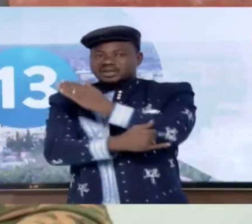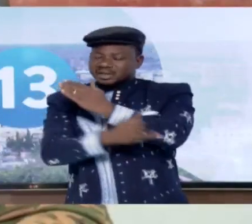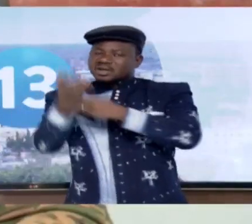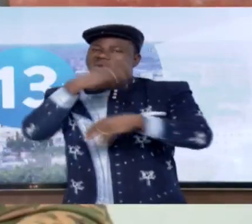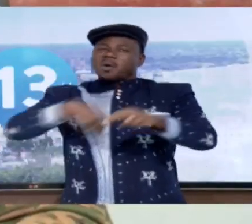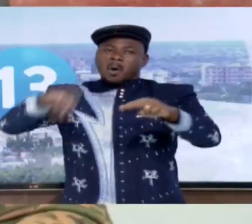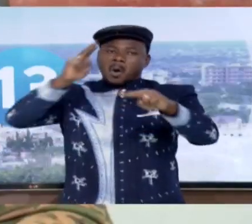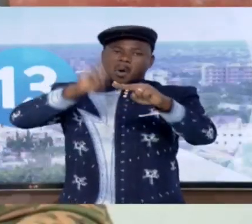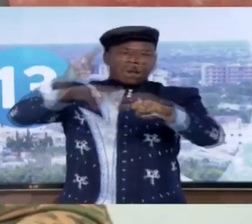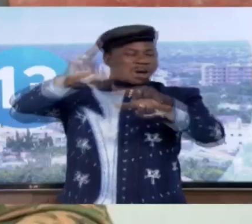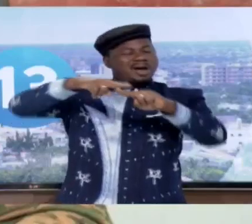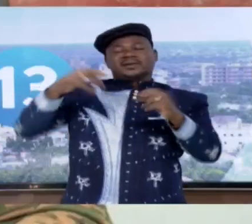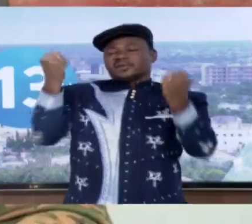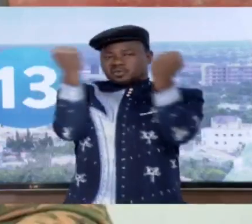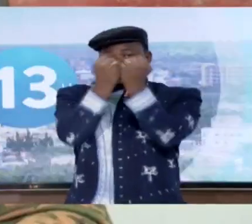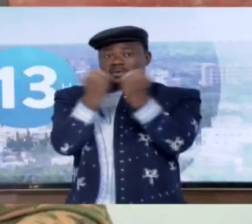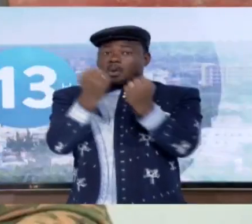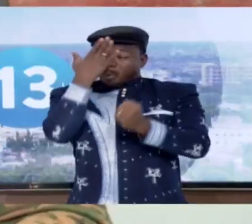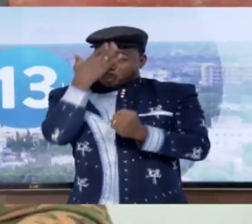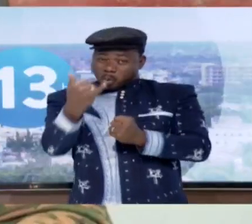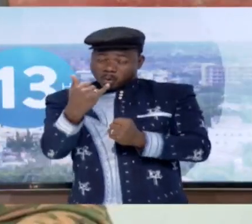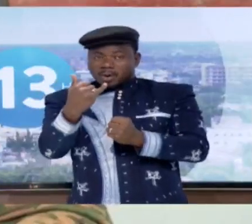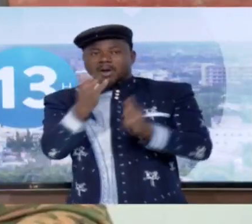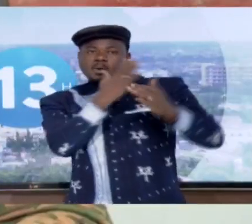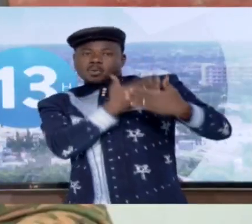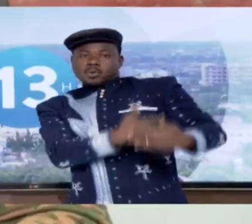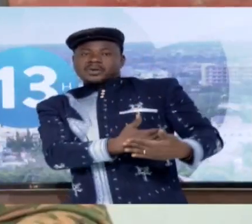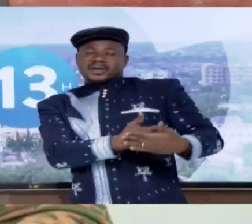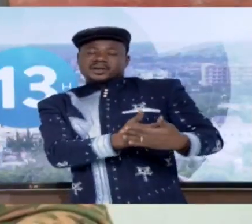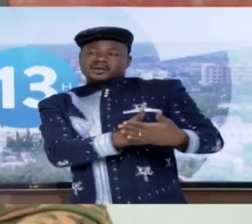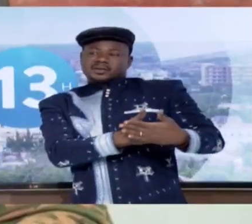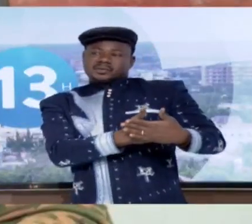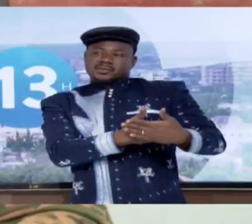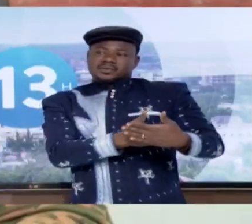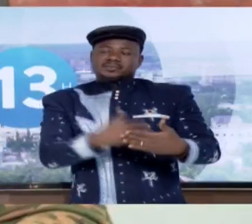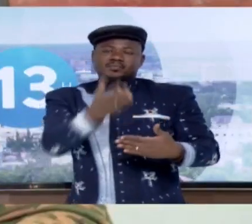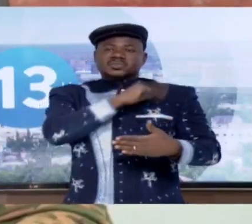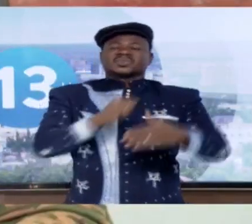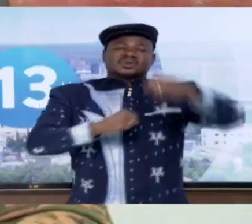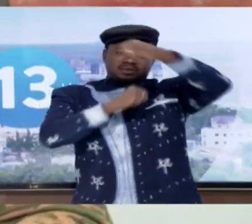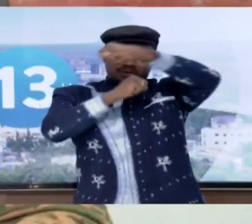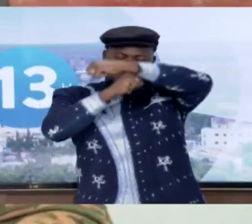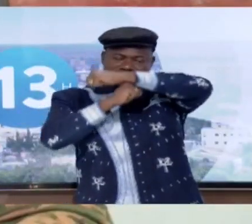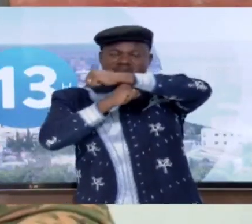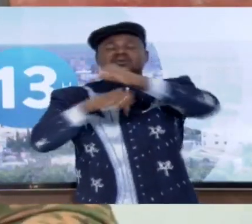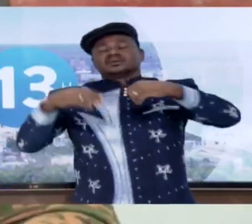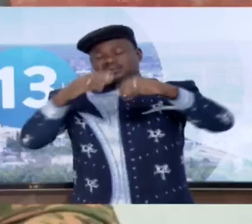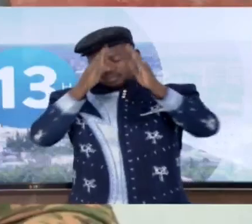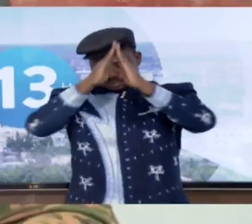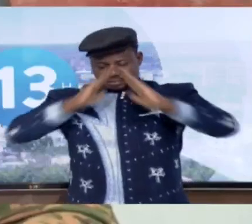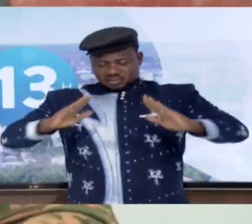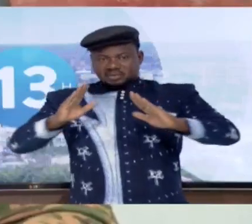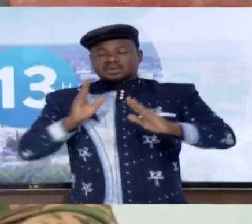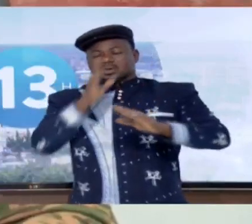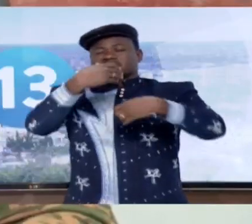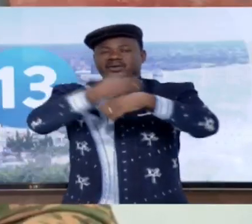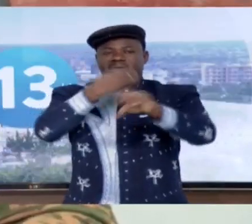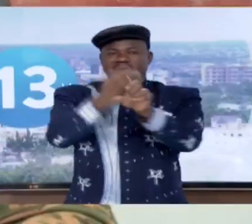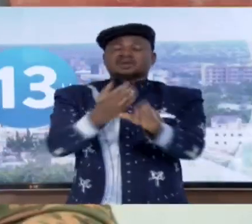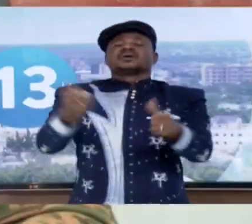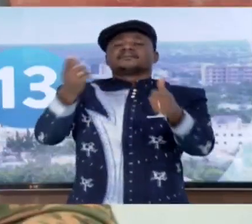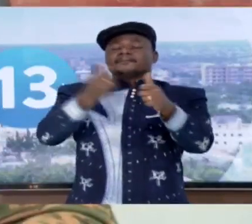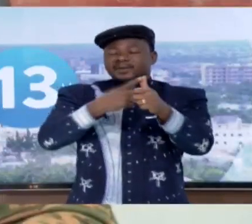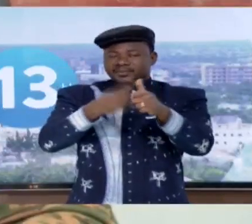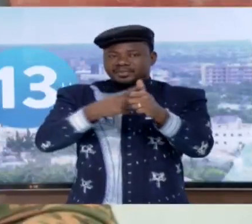cela que, du côté de la défense, nous verrons la création donc de la première brigade de combat que nous